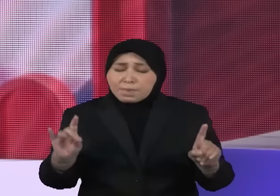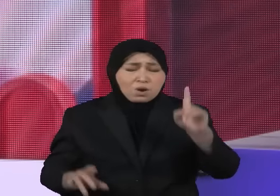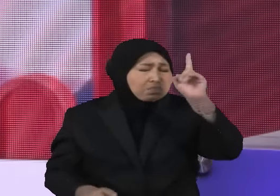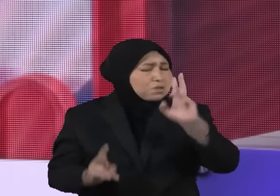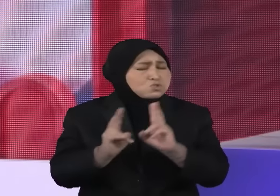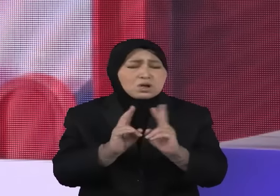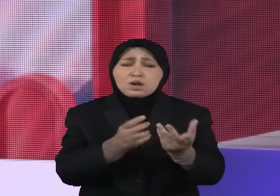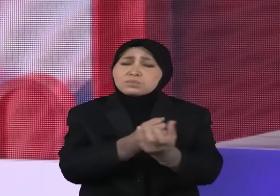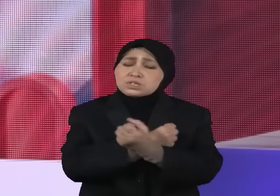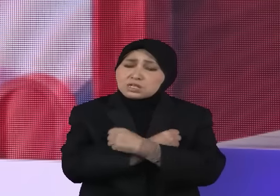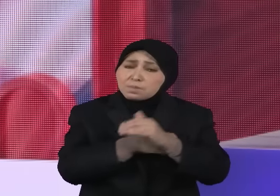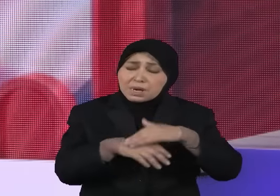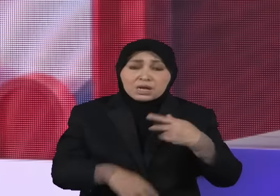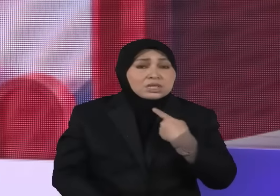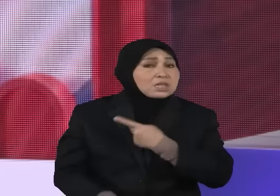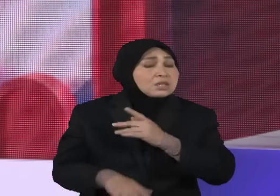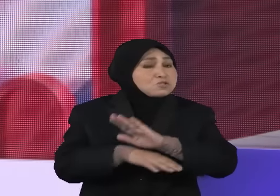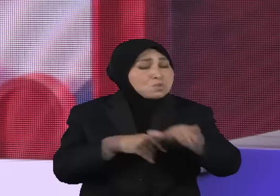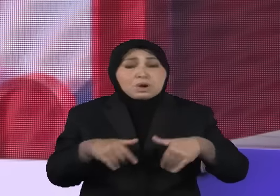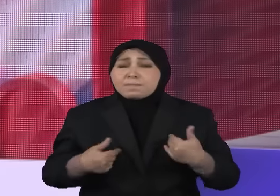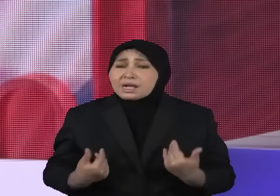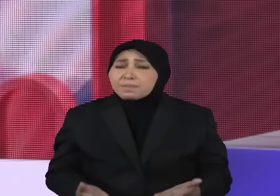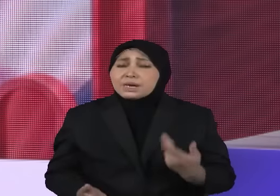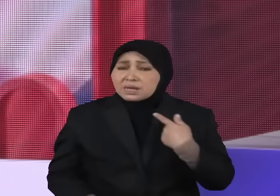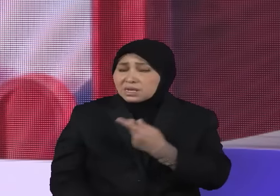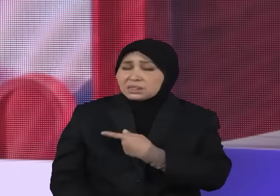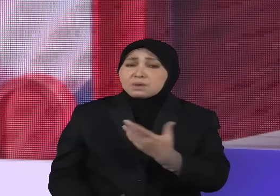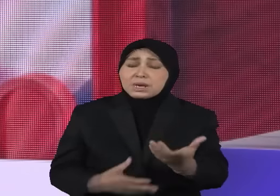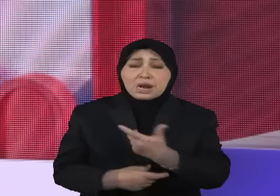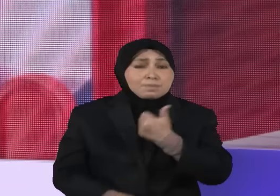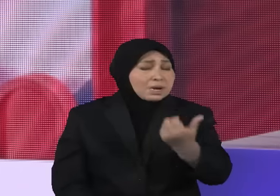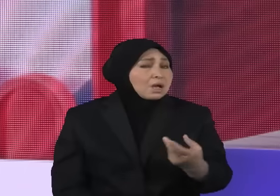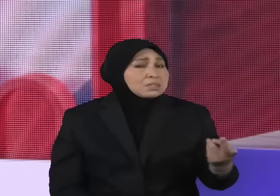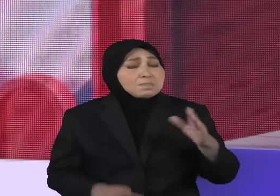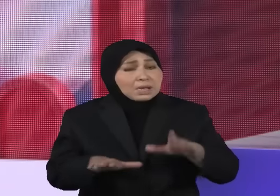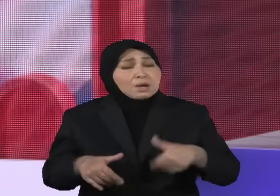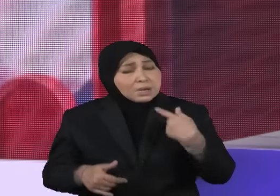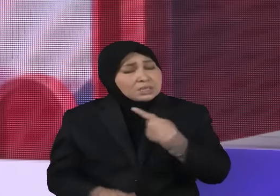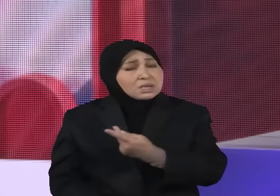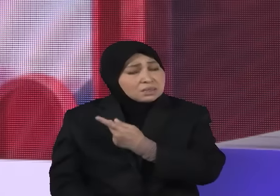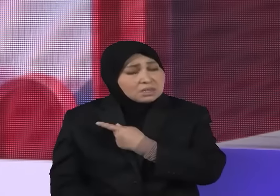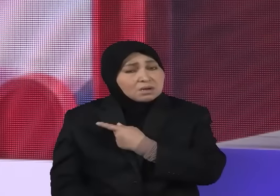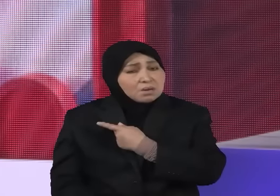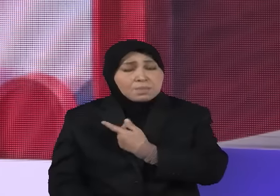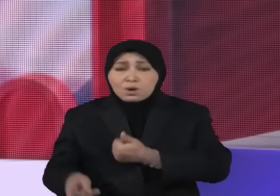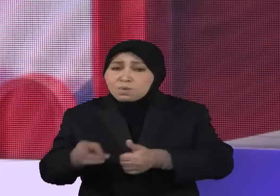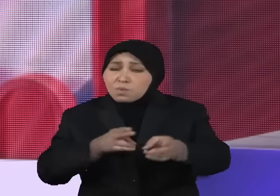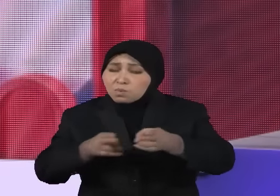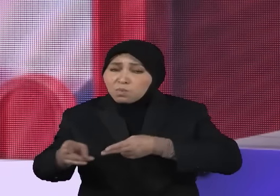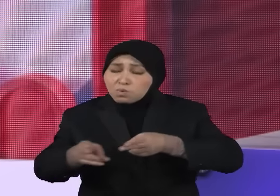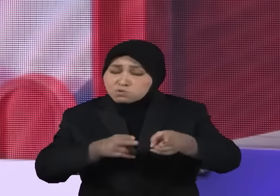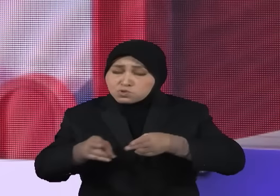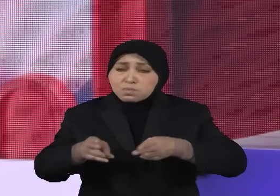menyayangi kepada kita semua. Bagaimana kita mendapat harta, bagaimana kita mengurus, melabur